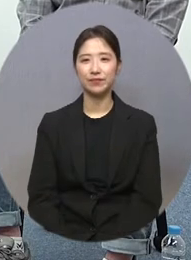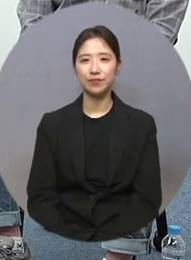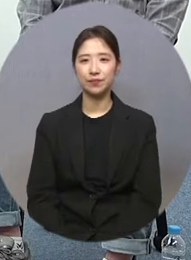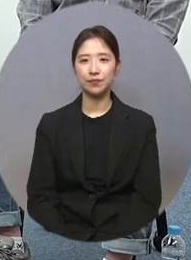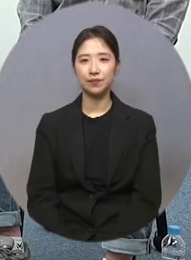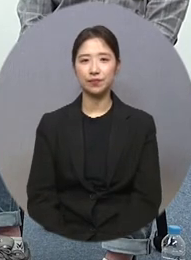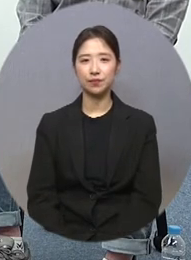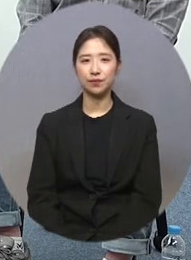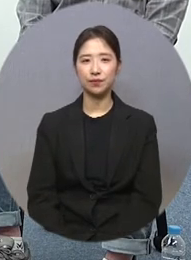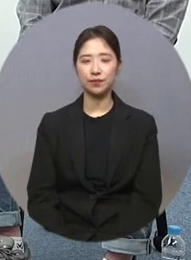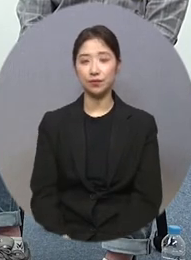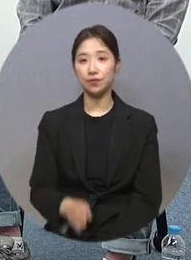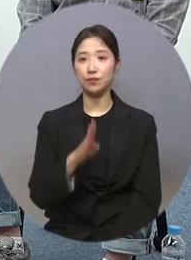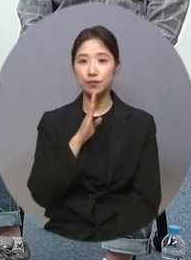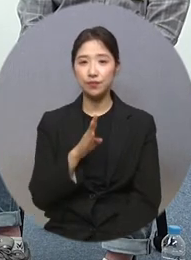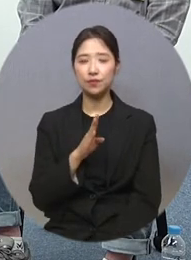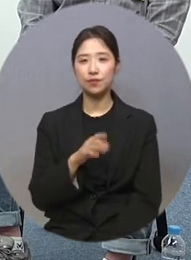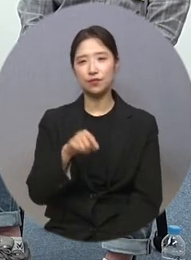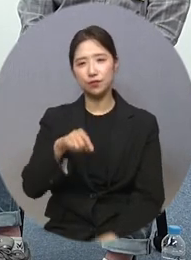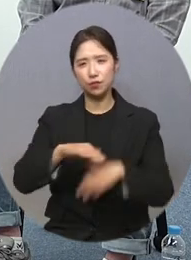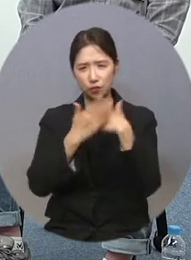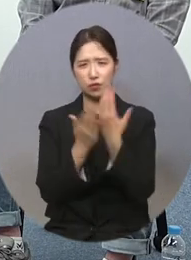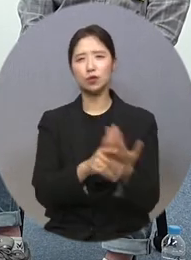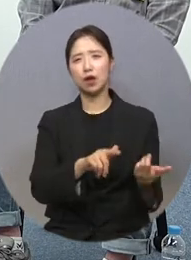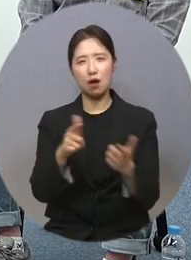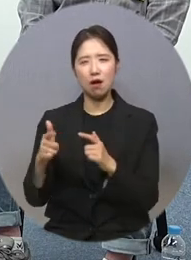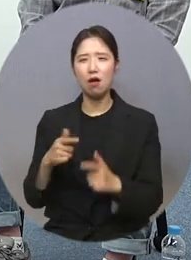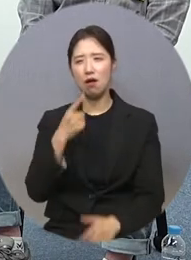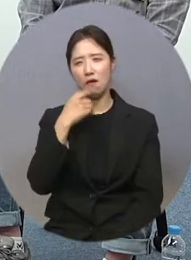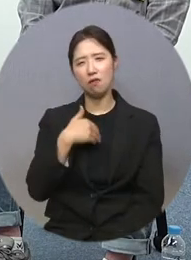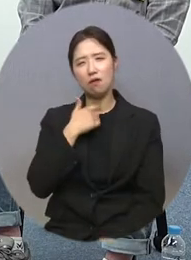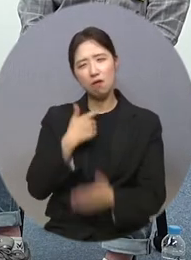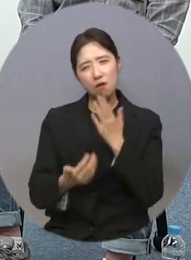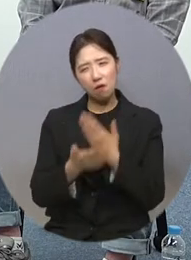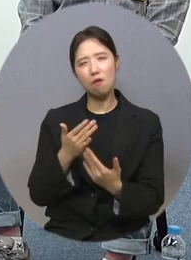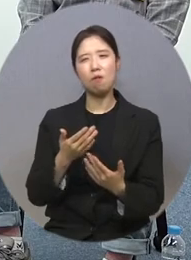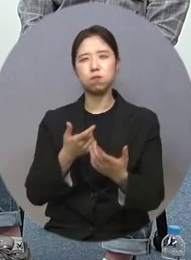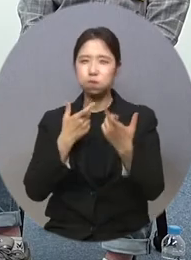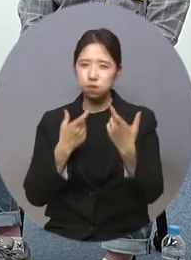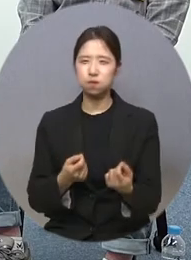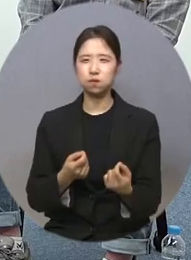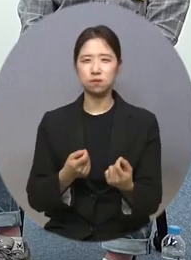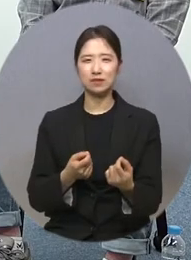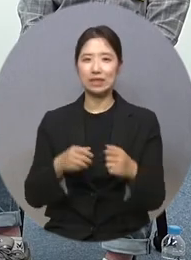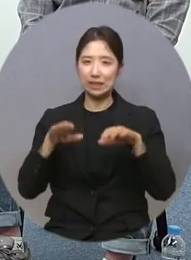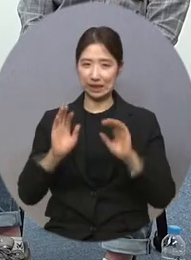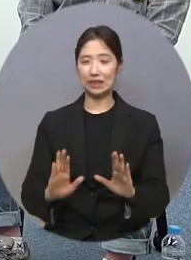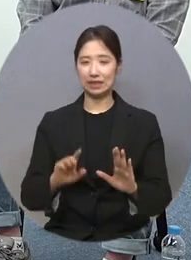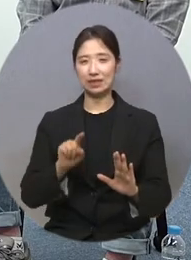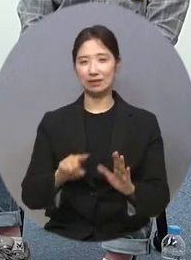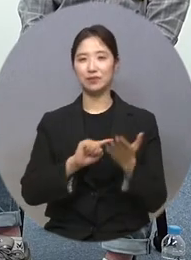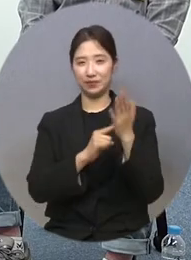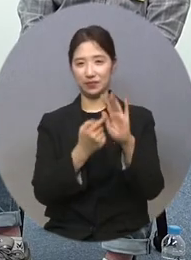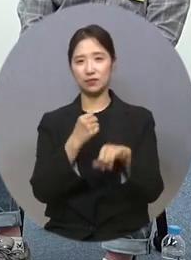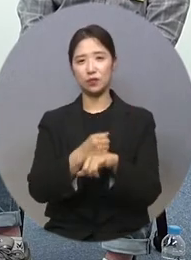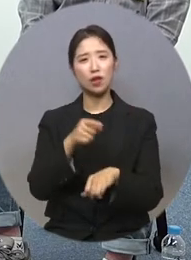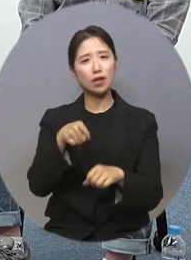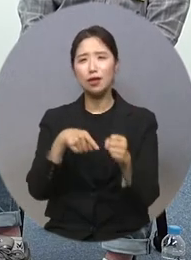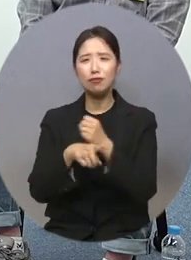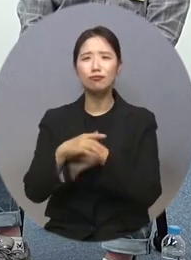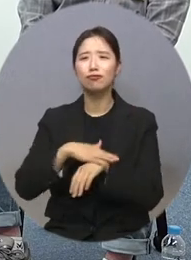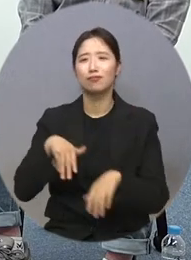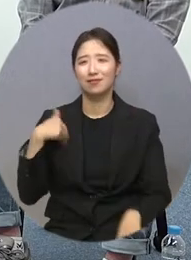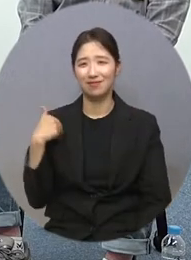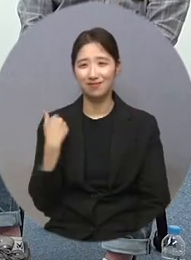들었어요. 사실 이제 모든 부분들이 자기의 경험에 의해서 지금 현재를 만들어내는 건데 그 이유는 사실